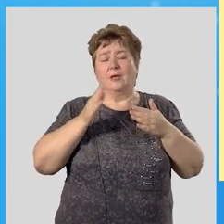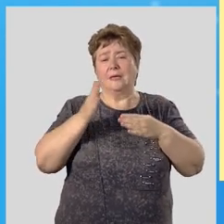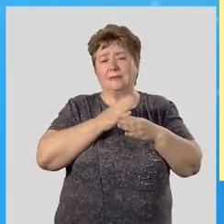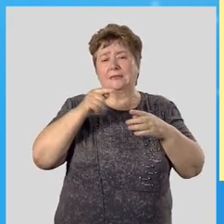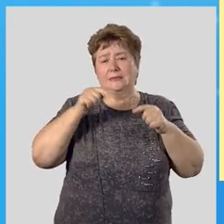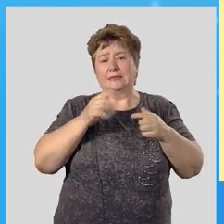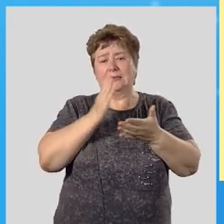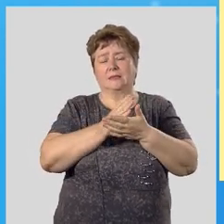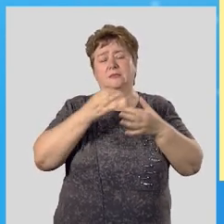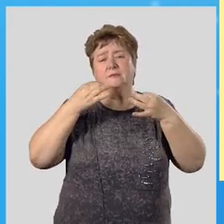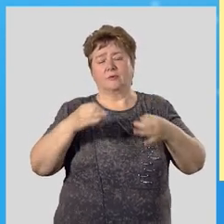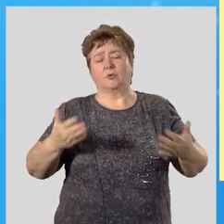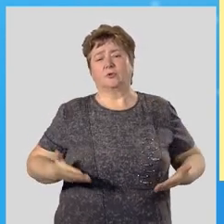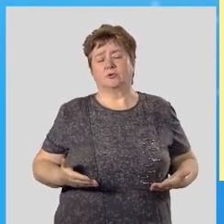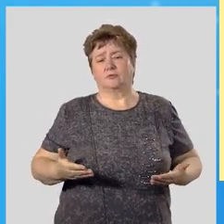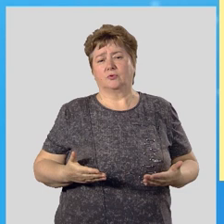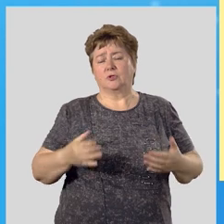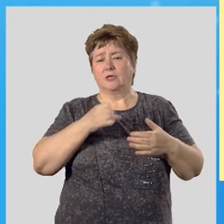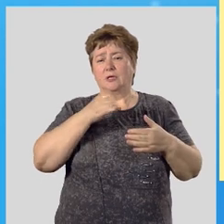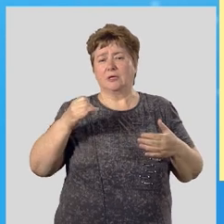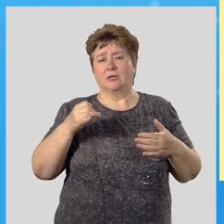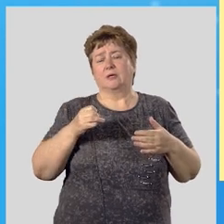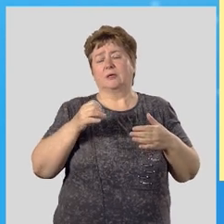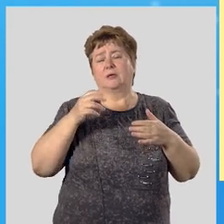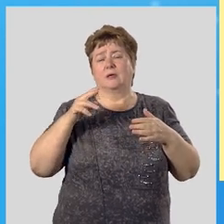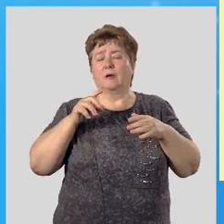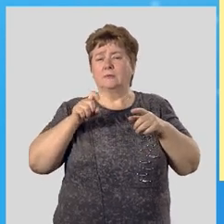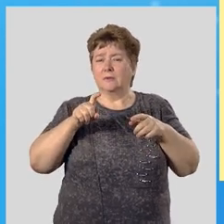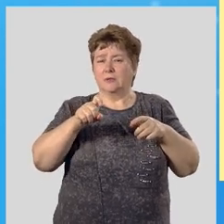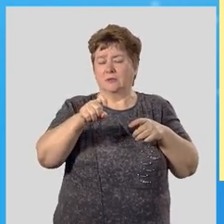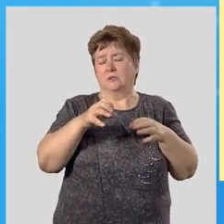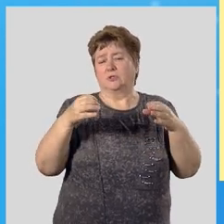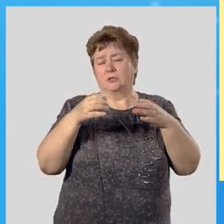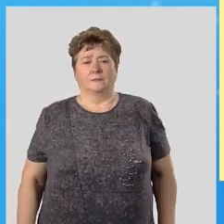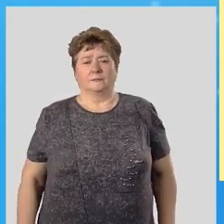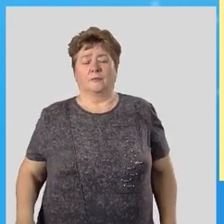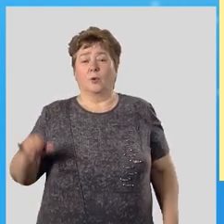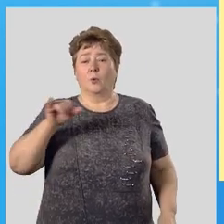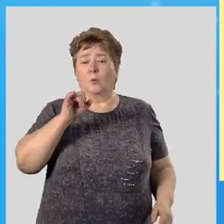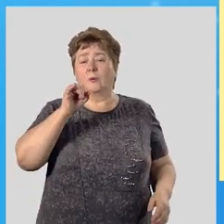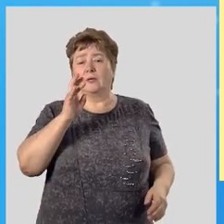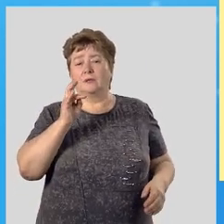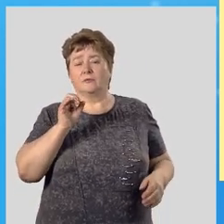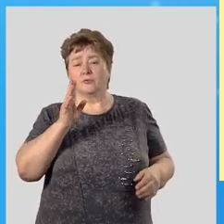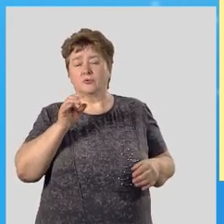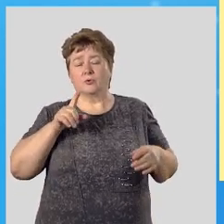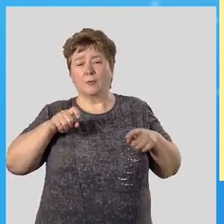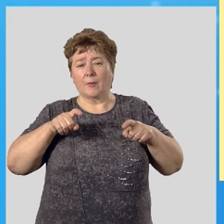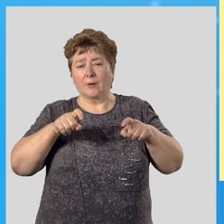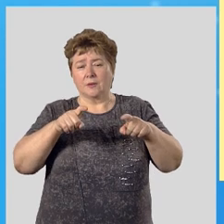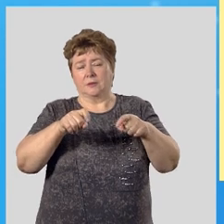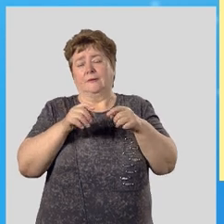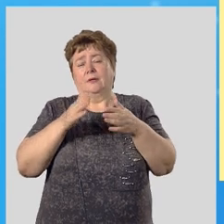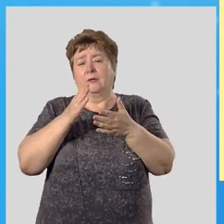них имеются свободно живущие и паразитические формы. У инфузорий